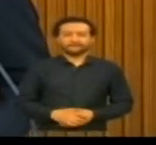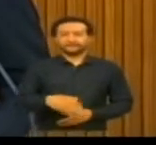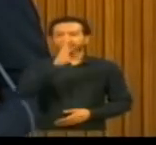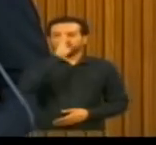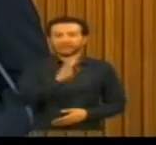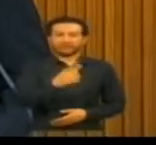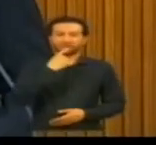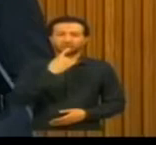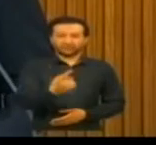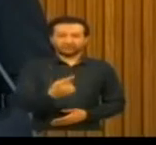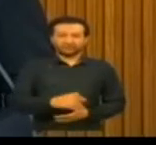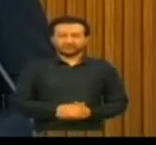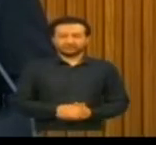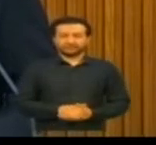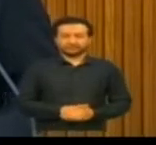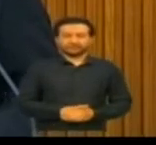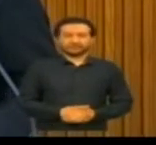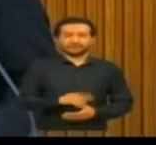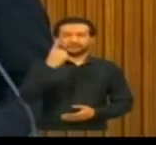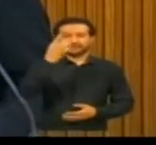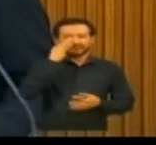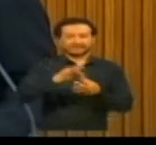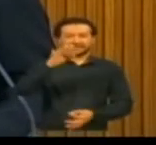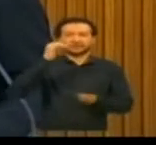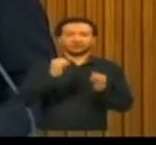Adaletten söz ettim. Bir insanlık dramı.